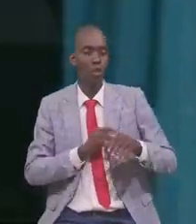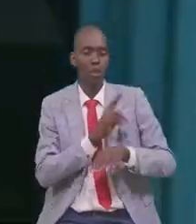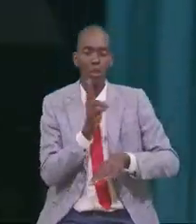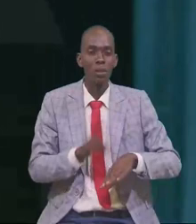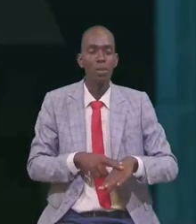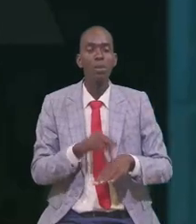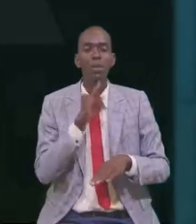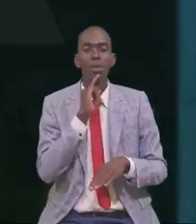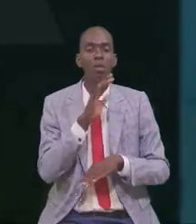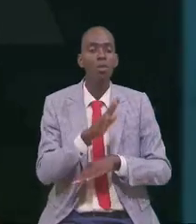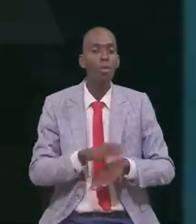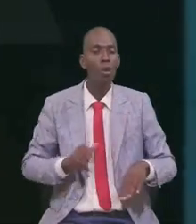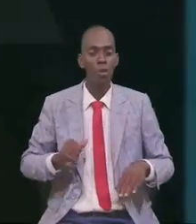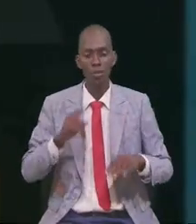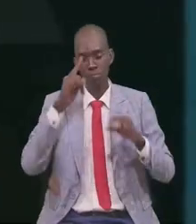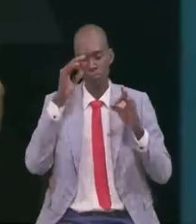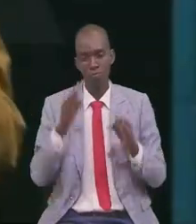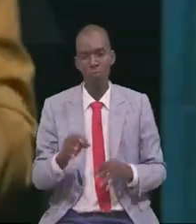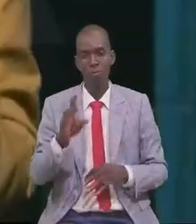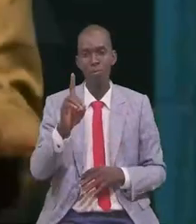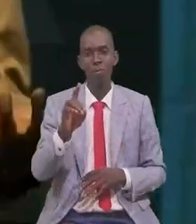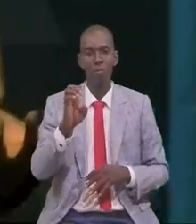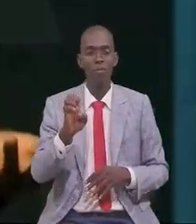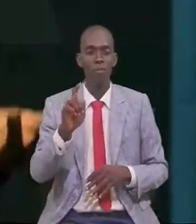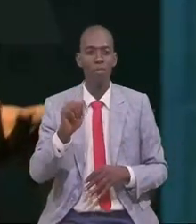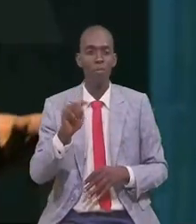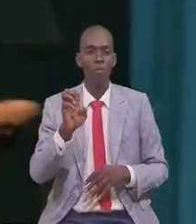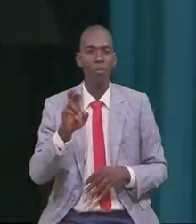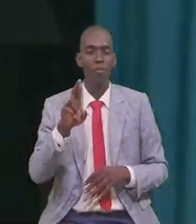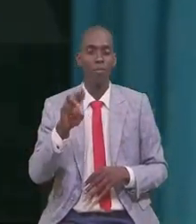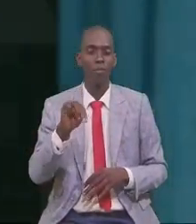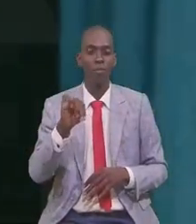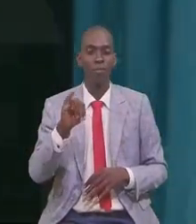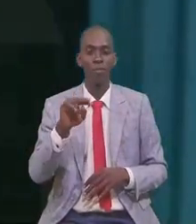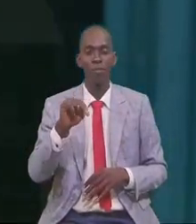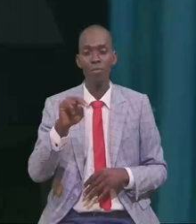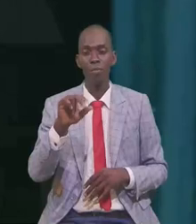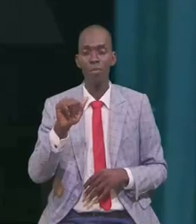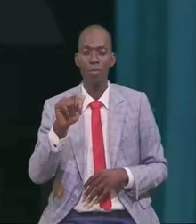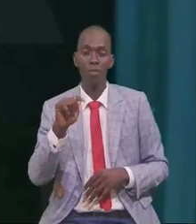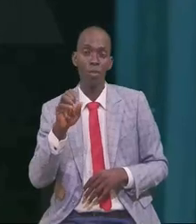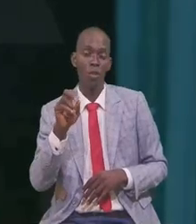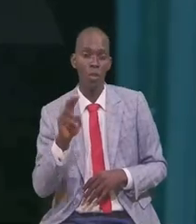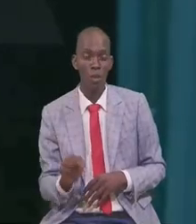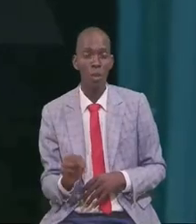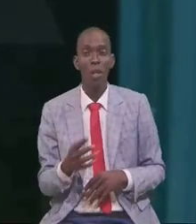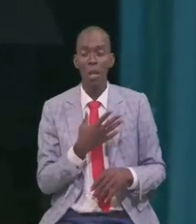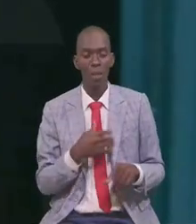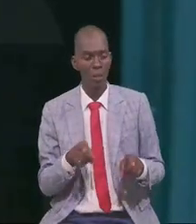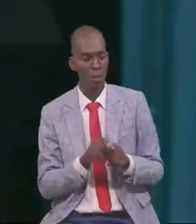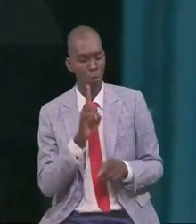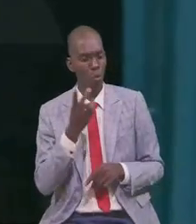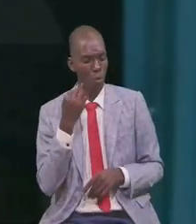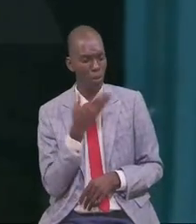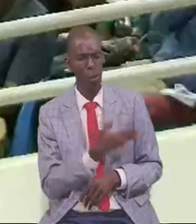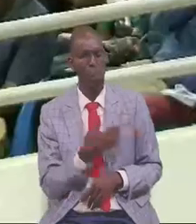appelée détermination. La détermination, comme celui-là était là, il a dit, nous n'avons